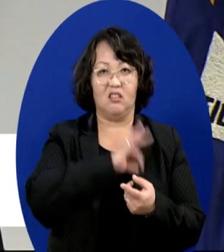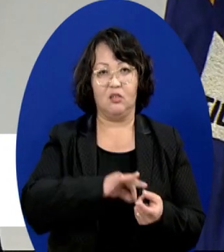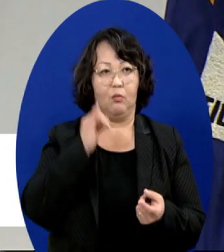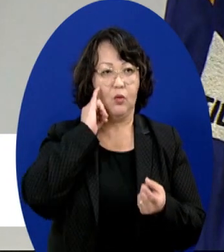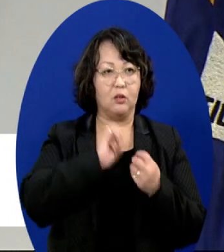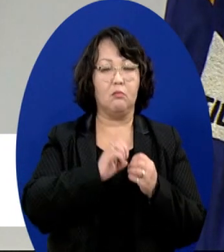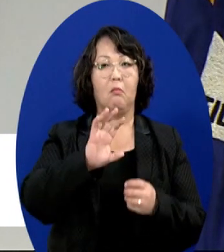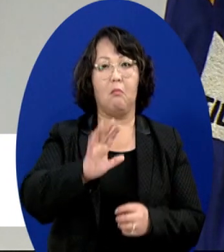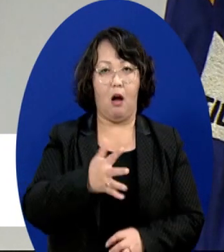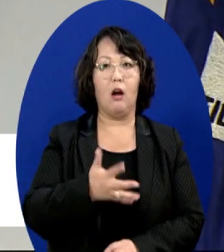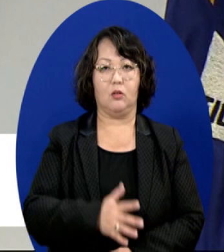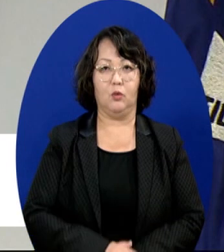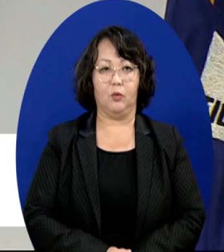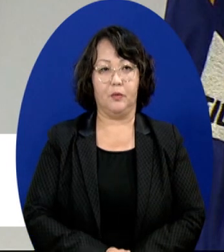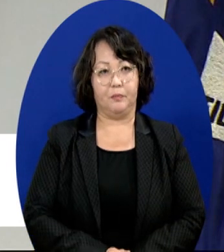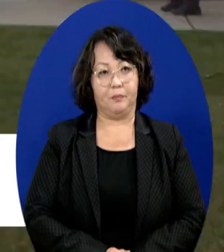а.